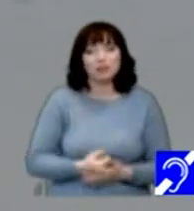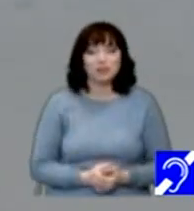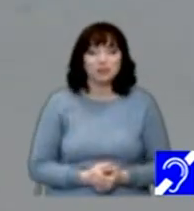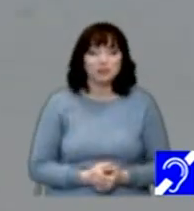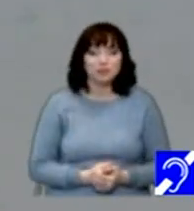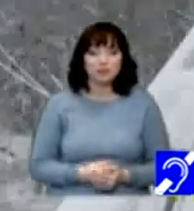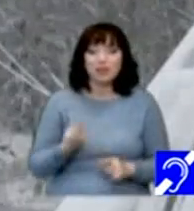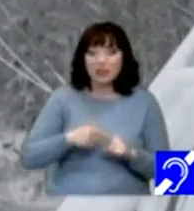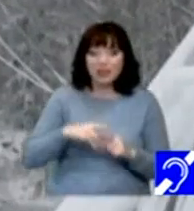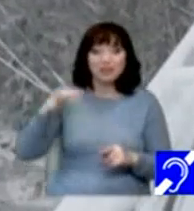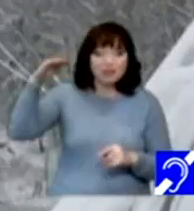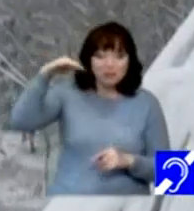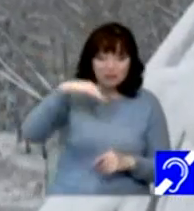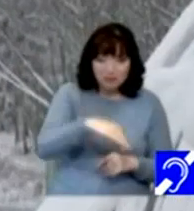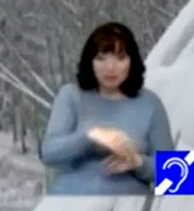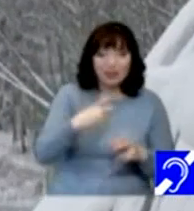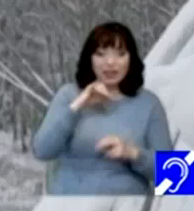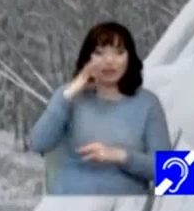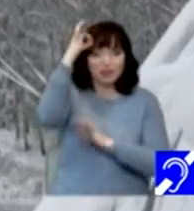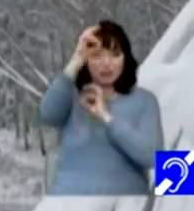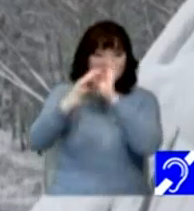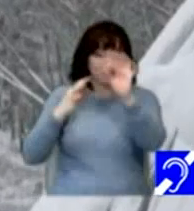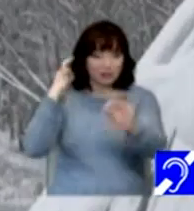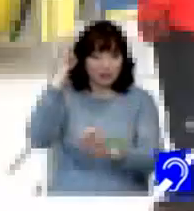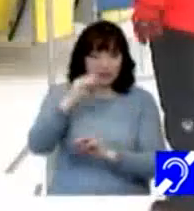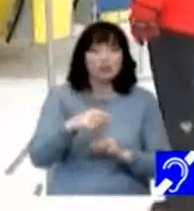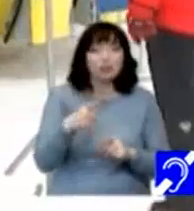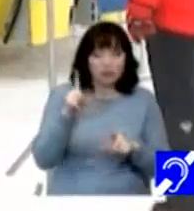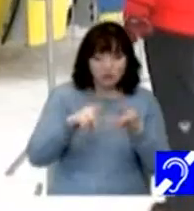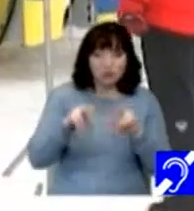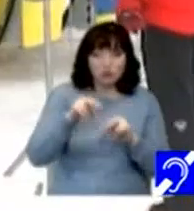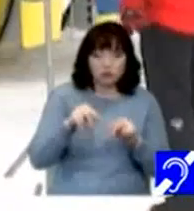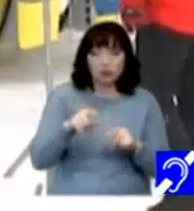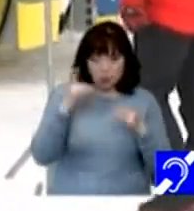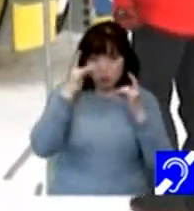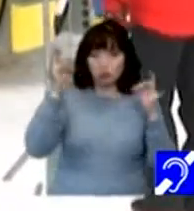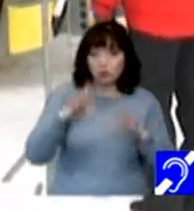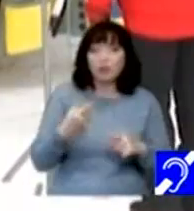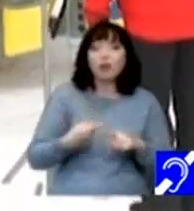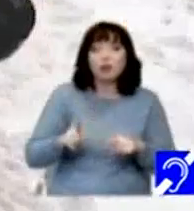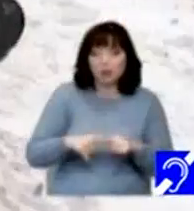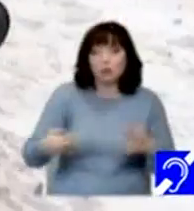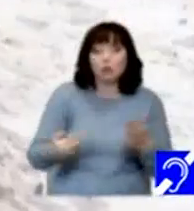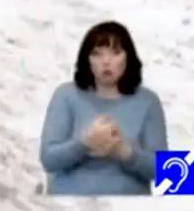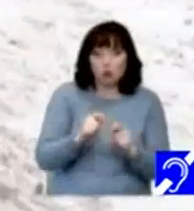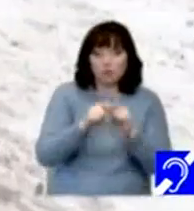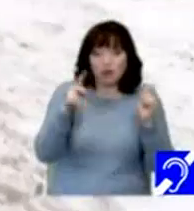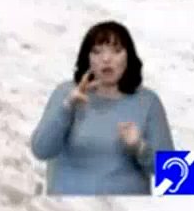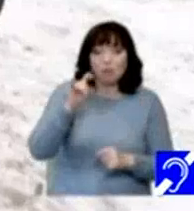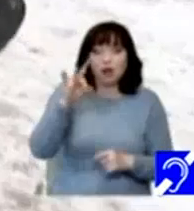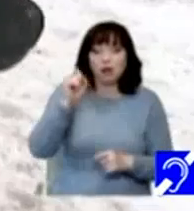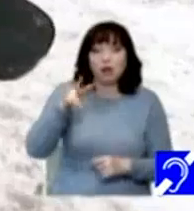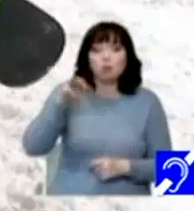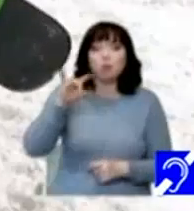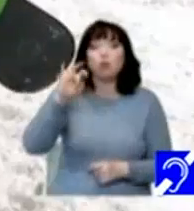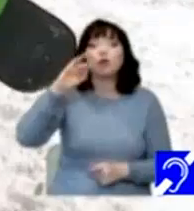O pârtie nou-nouță și o telegondolă care urcă până la 1638 de metri altitudine sunt surprizele care îi așteaptă pe turiști în Maramureș, în stațiunea